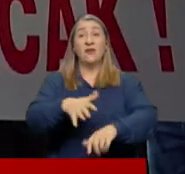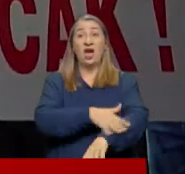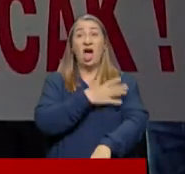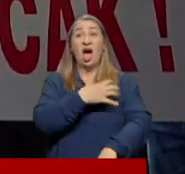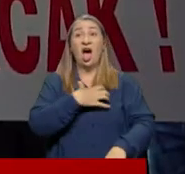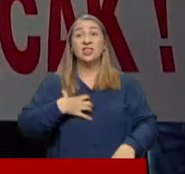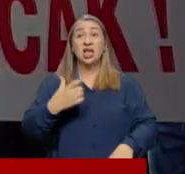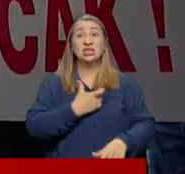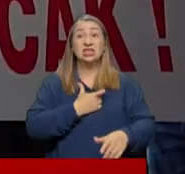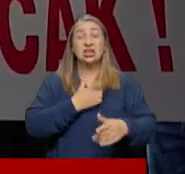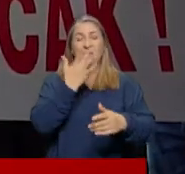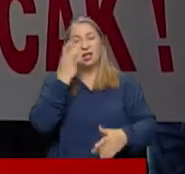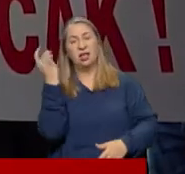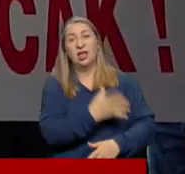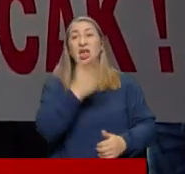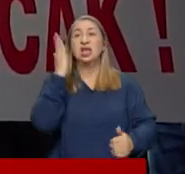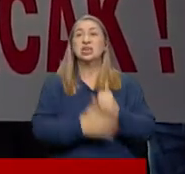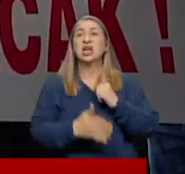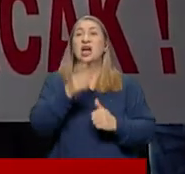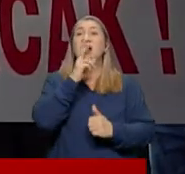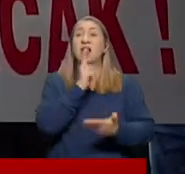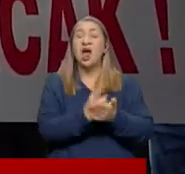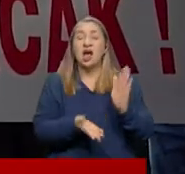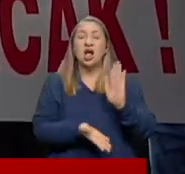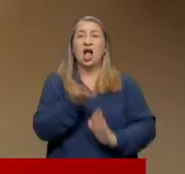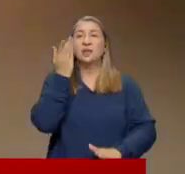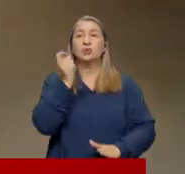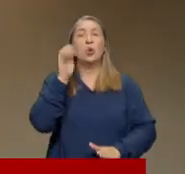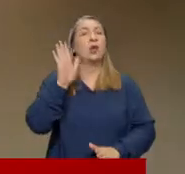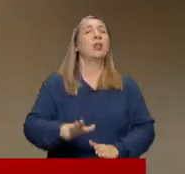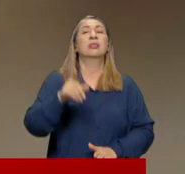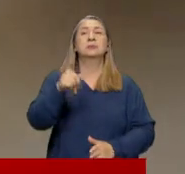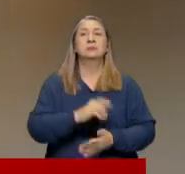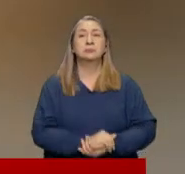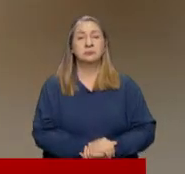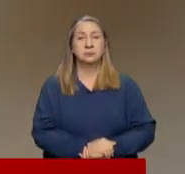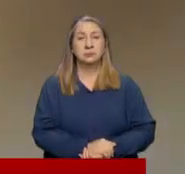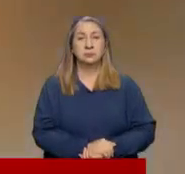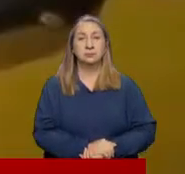sayı çiğneyen yasak kararını kaldırmak durumunda kaldı